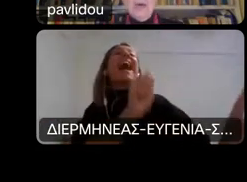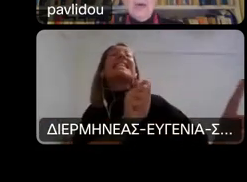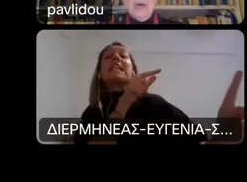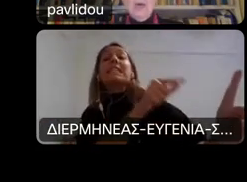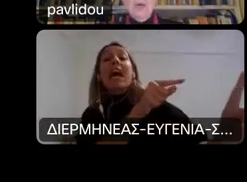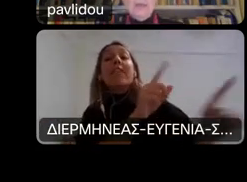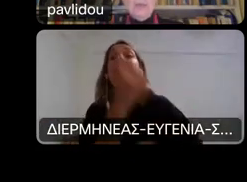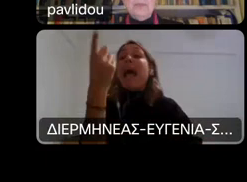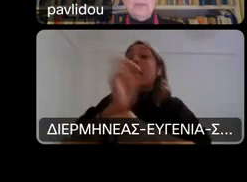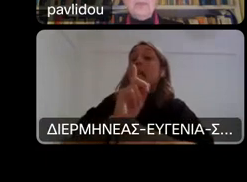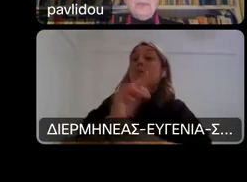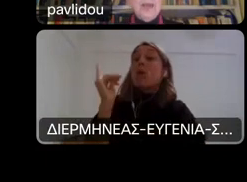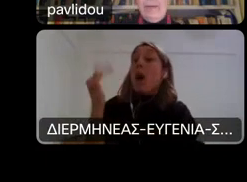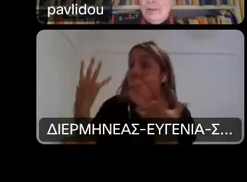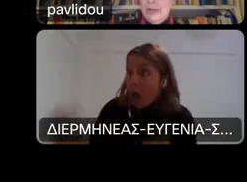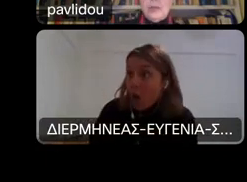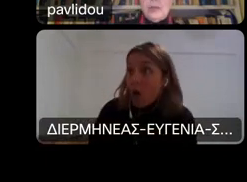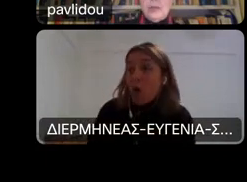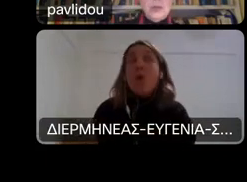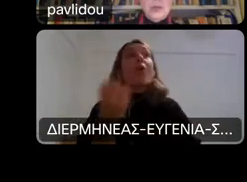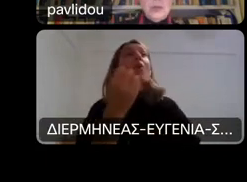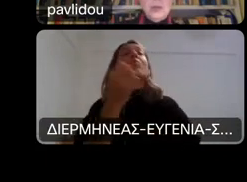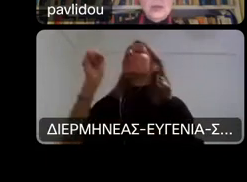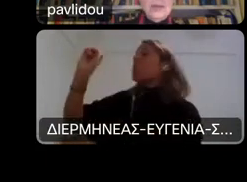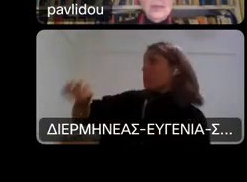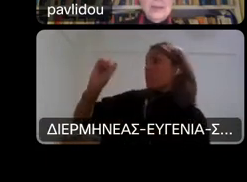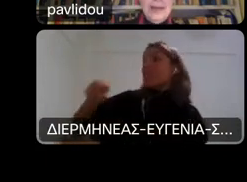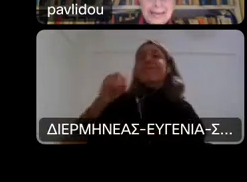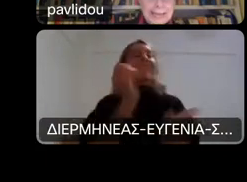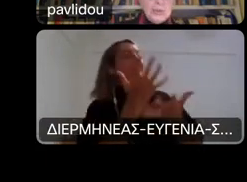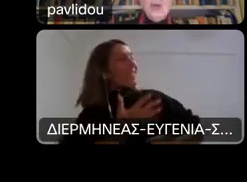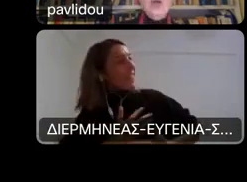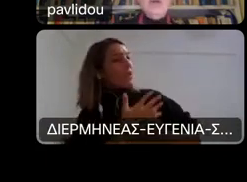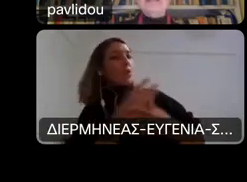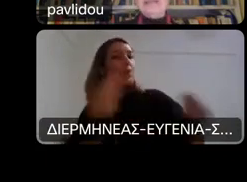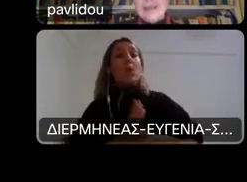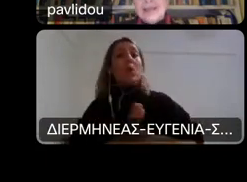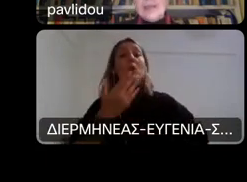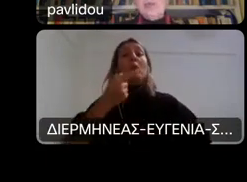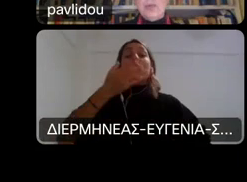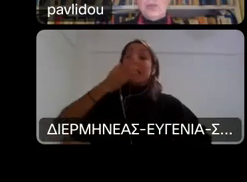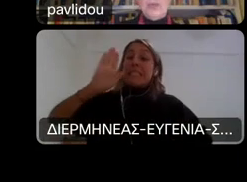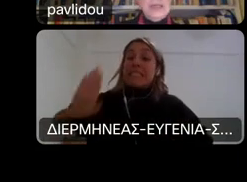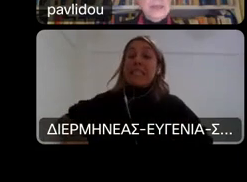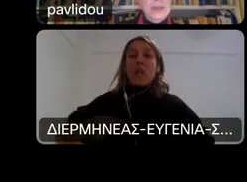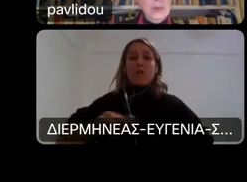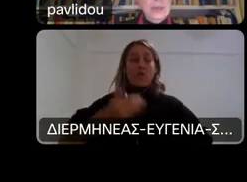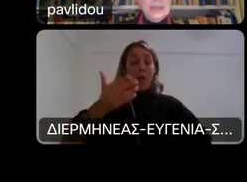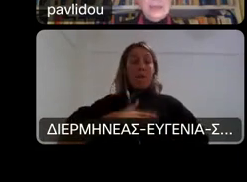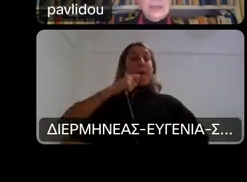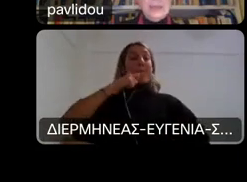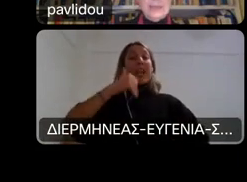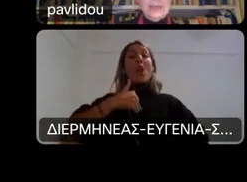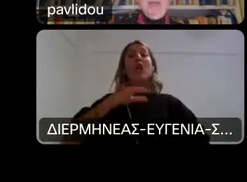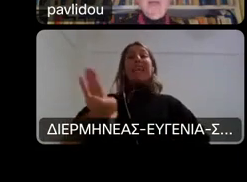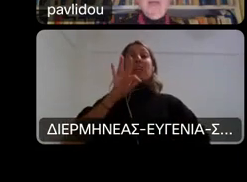έχω ένα λεπτό ακόμα. Ευχαριστώ. Τότε θα κλείσω με τις δικές μου προσωπικές επιλογές.